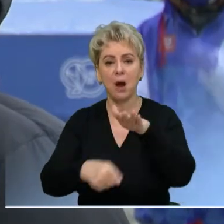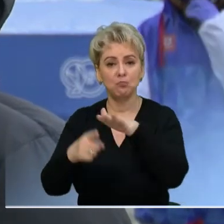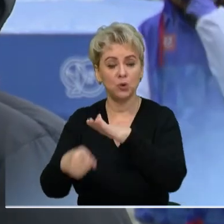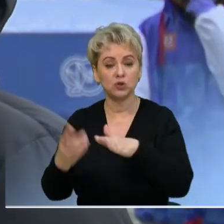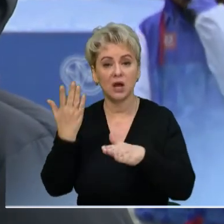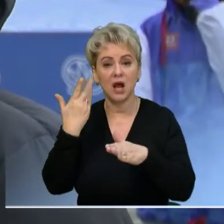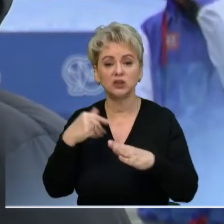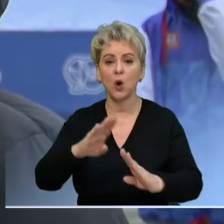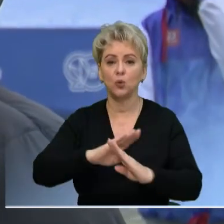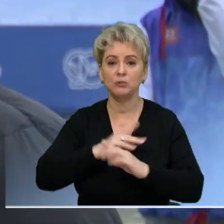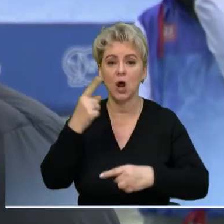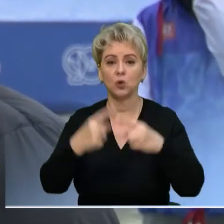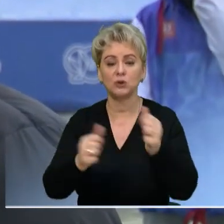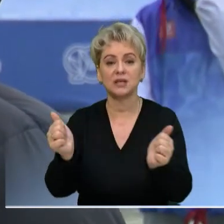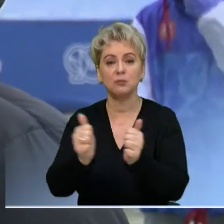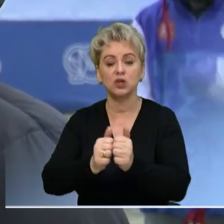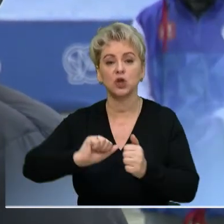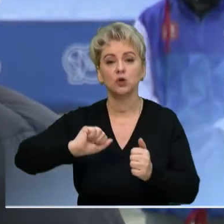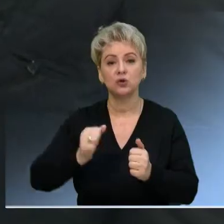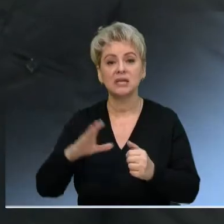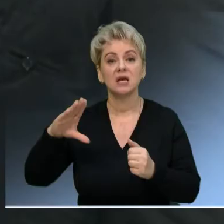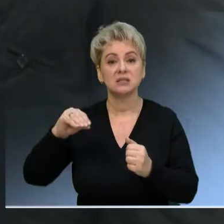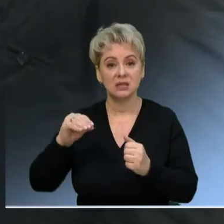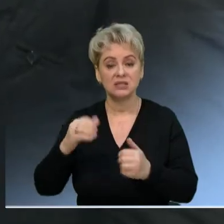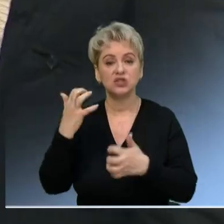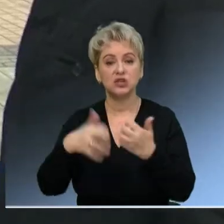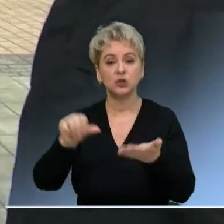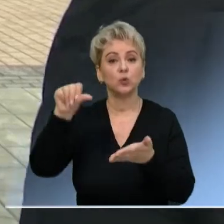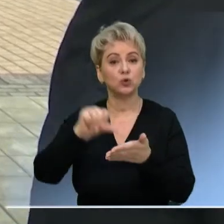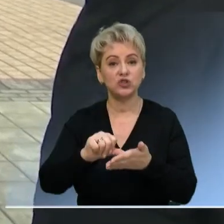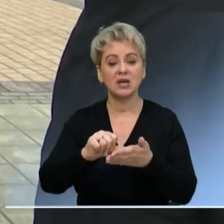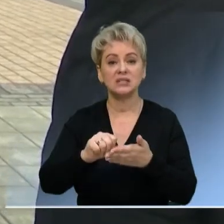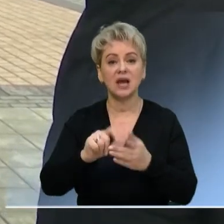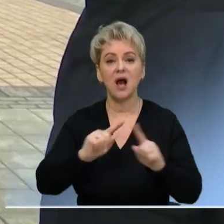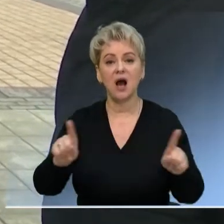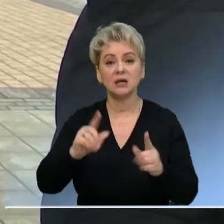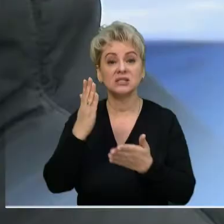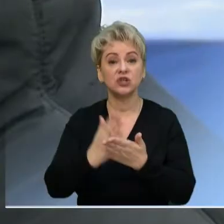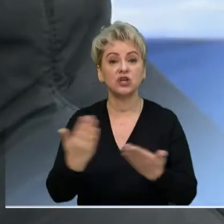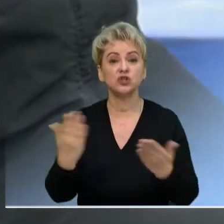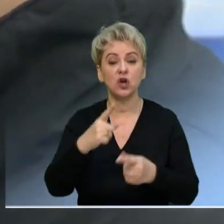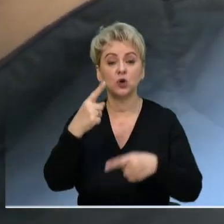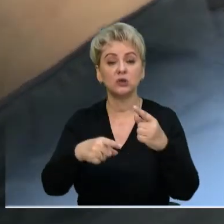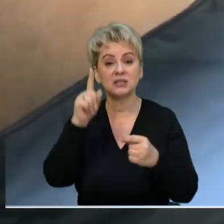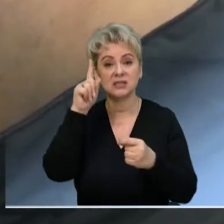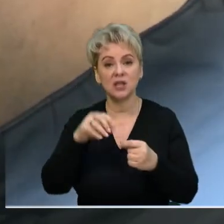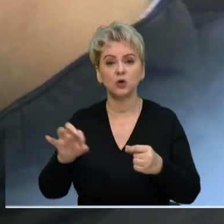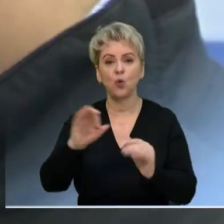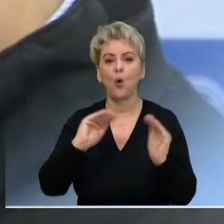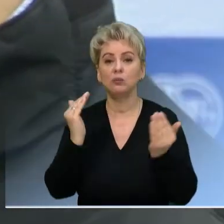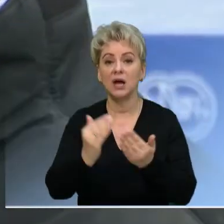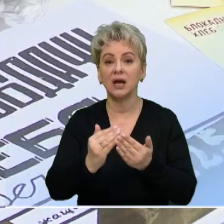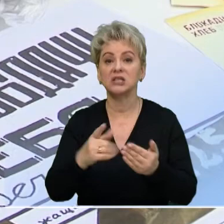когда уходили родственники, близкие, друзья, соседи. Среди участников акции есть и те, чьи родственники знают о блокаде